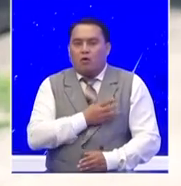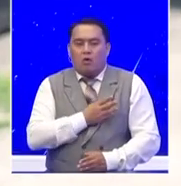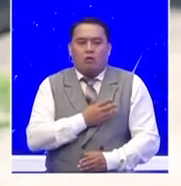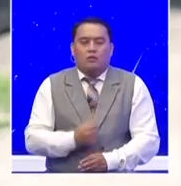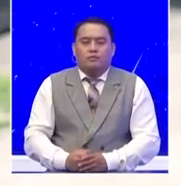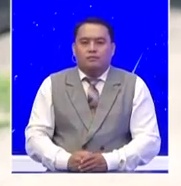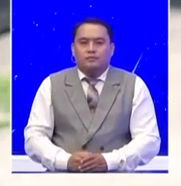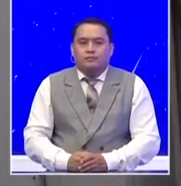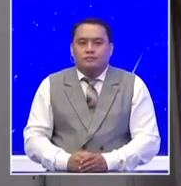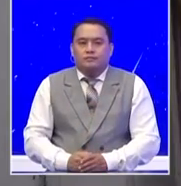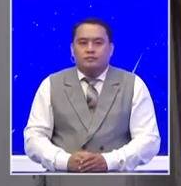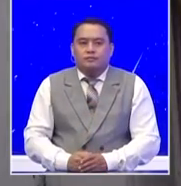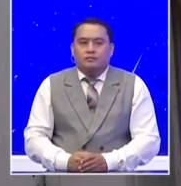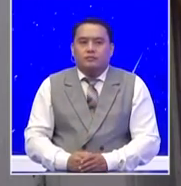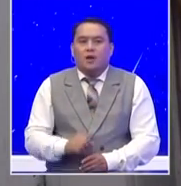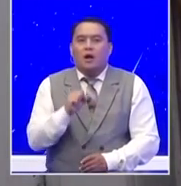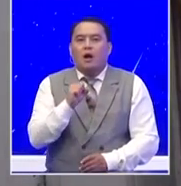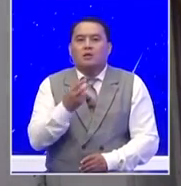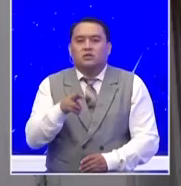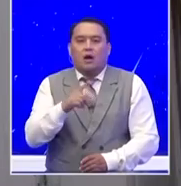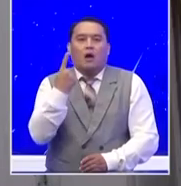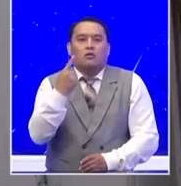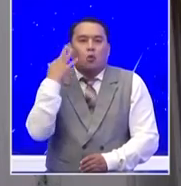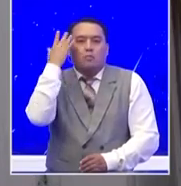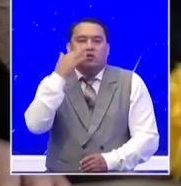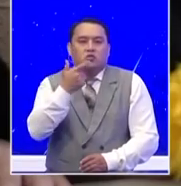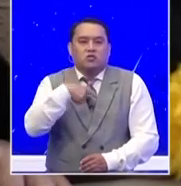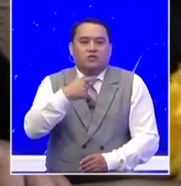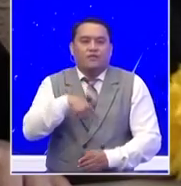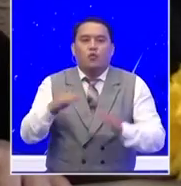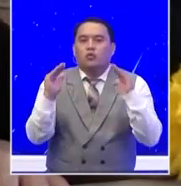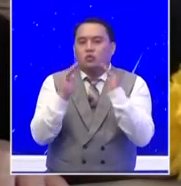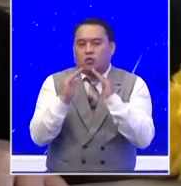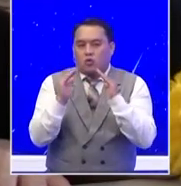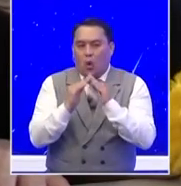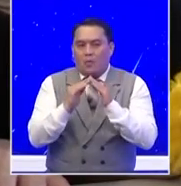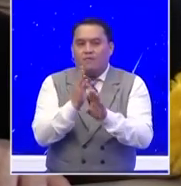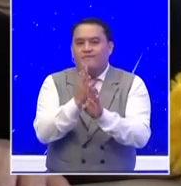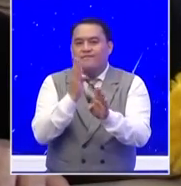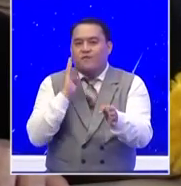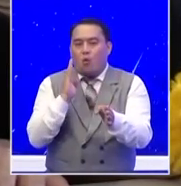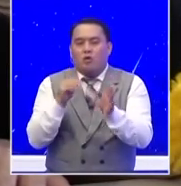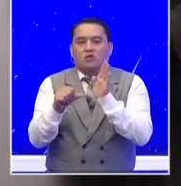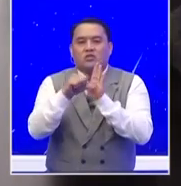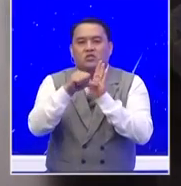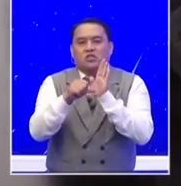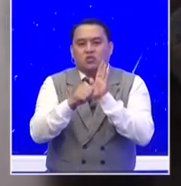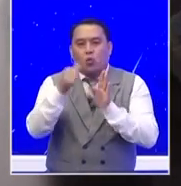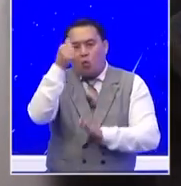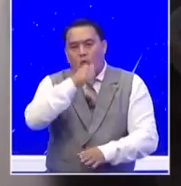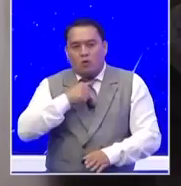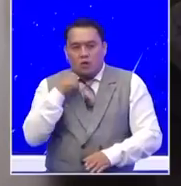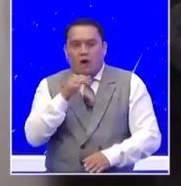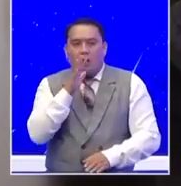руку помощи протянуть. У Аси только одна мечта – иметь собственную крышу над головой. В очереди женщина стоит уже 6-й год. Как